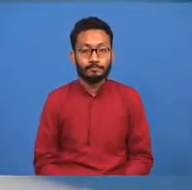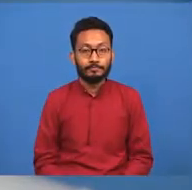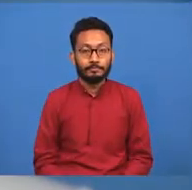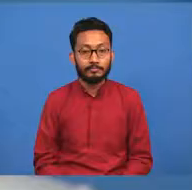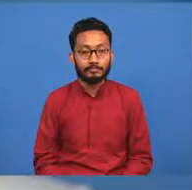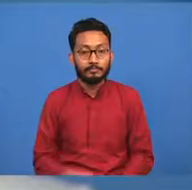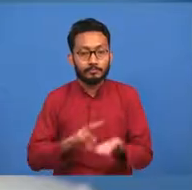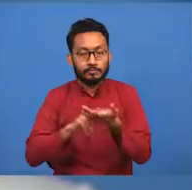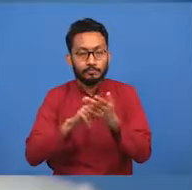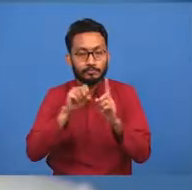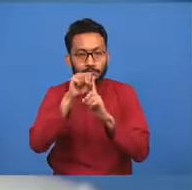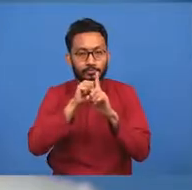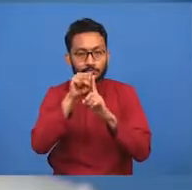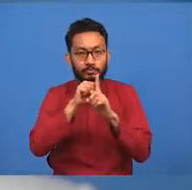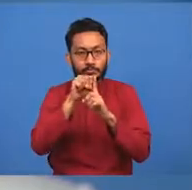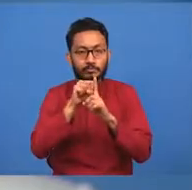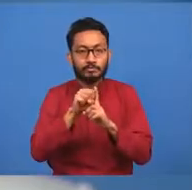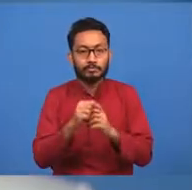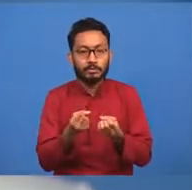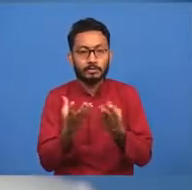Bacaan suhunya ialah sebanyak